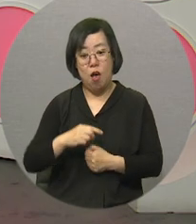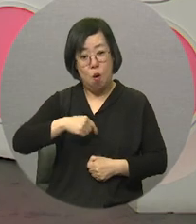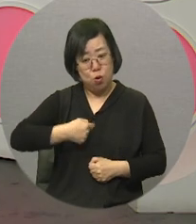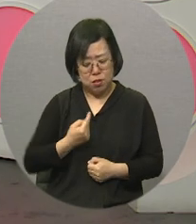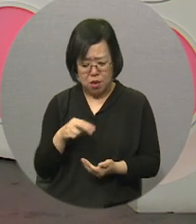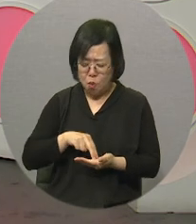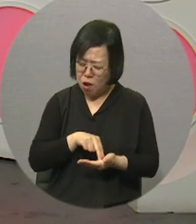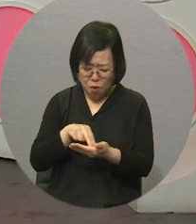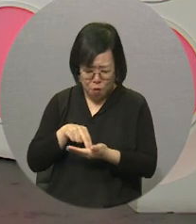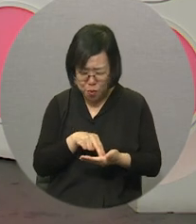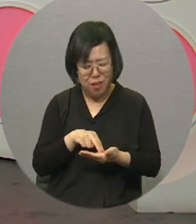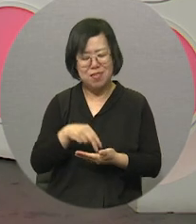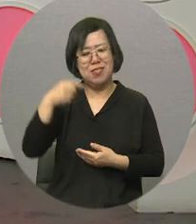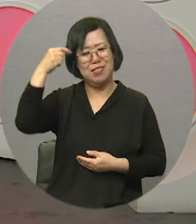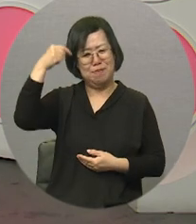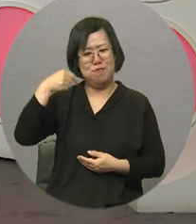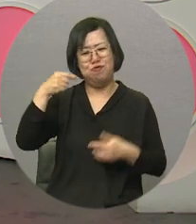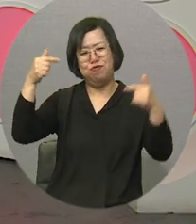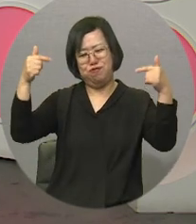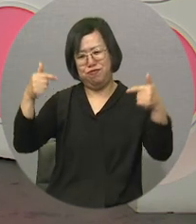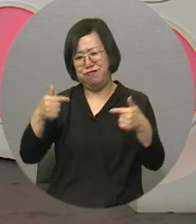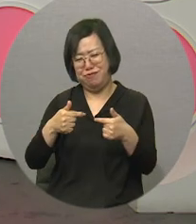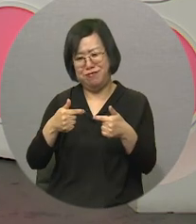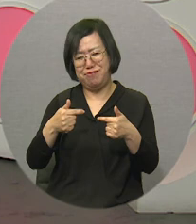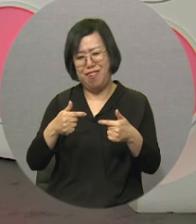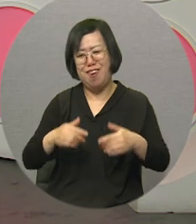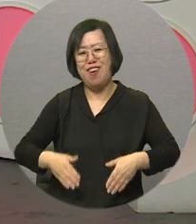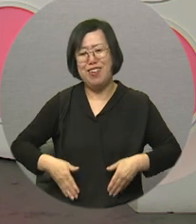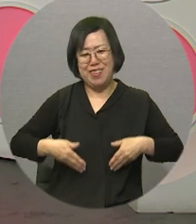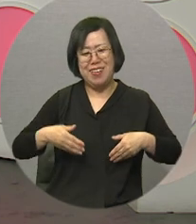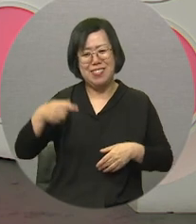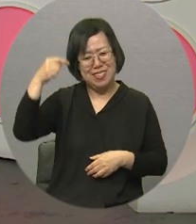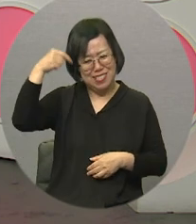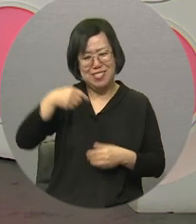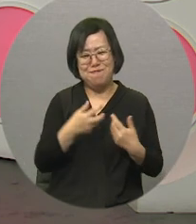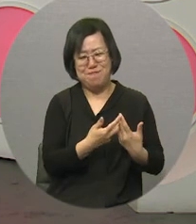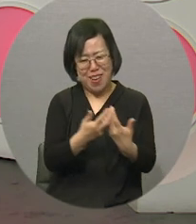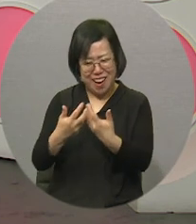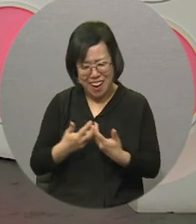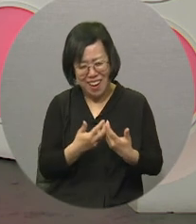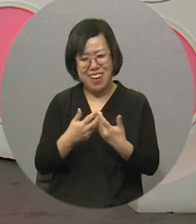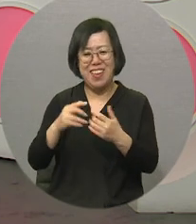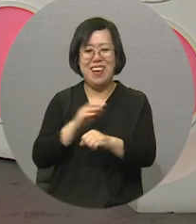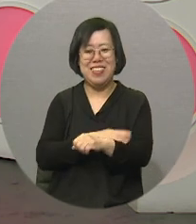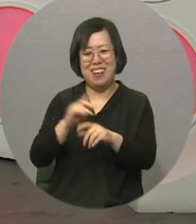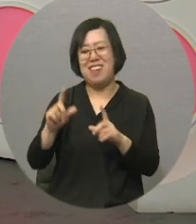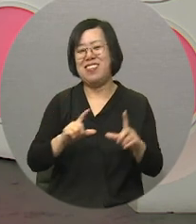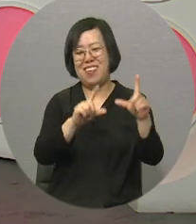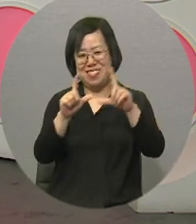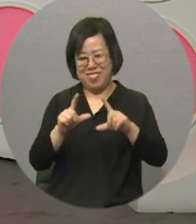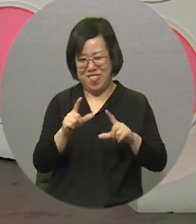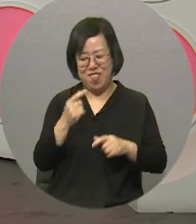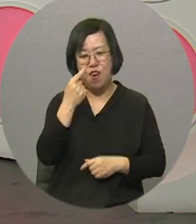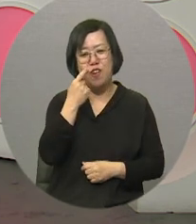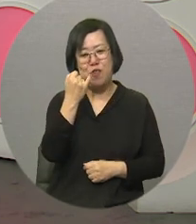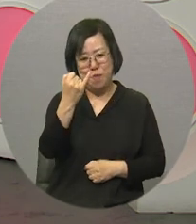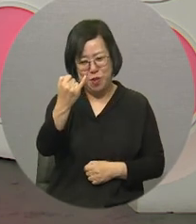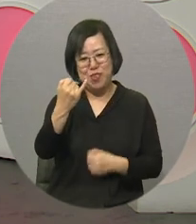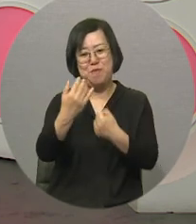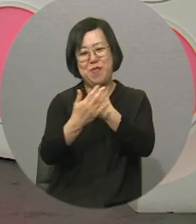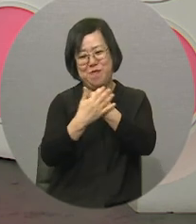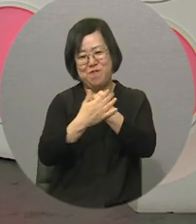한 번도 없었다는 생각이 들었습니다. 그런 이모를 기억하며 앞으로도 꿋꿋하게 걸어나갈 것입니다. 라는